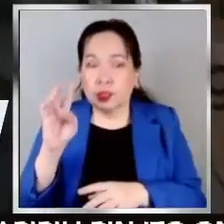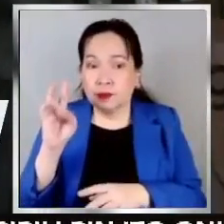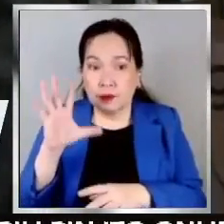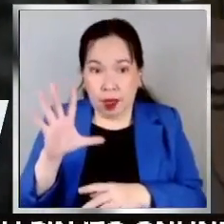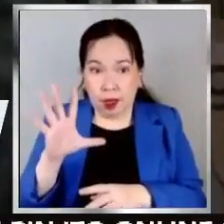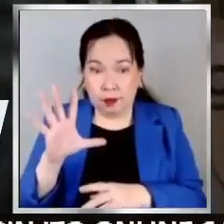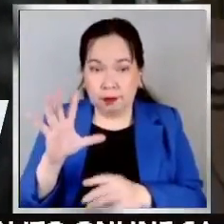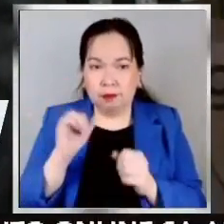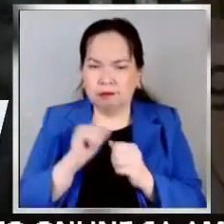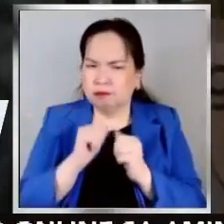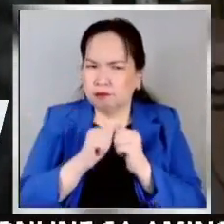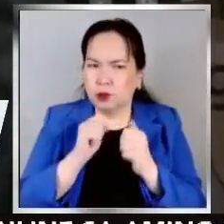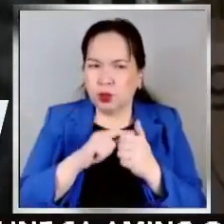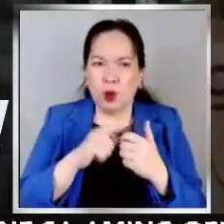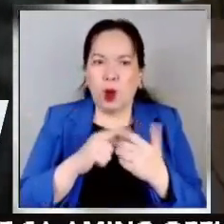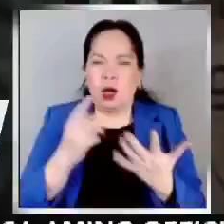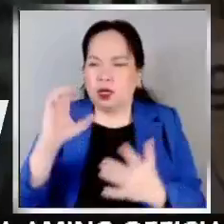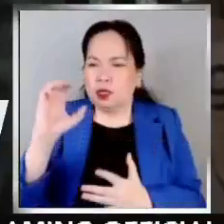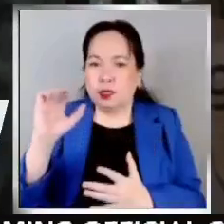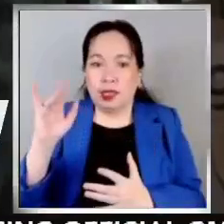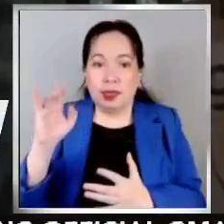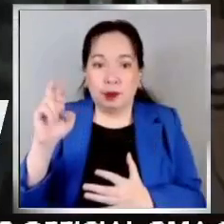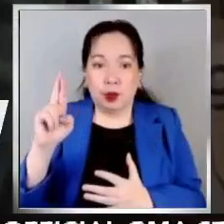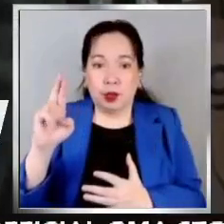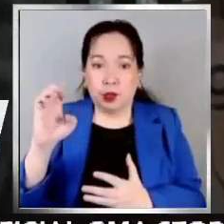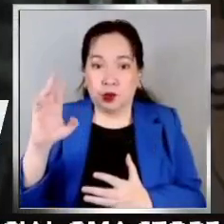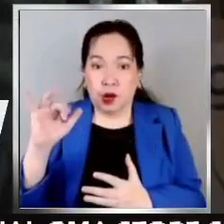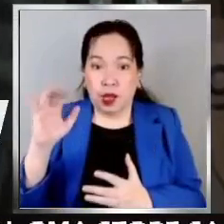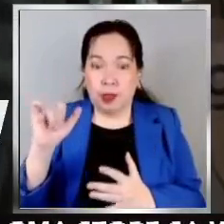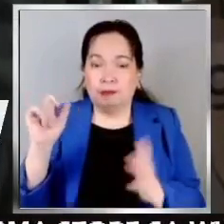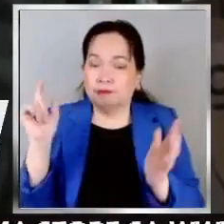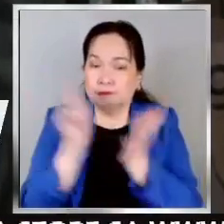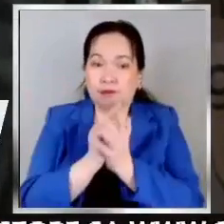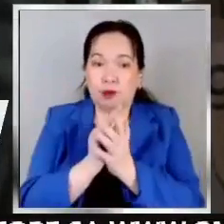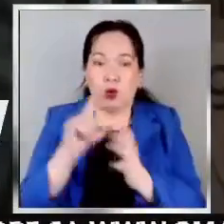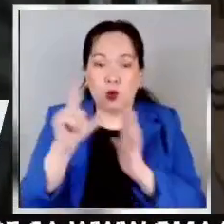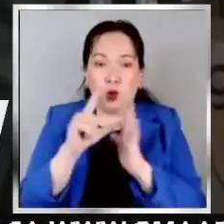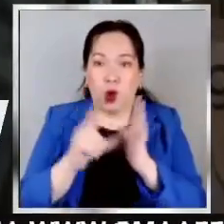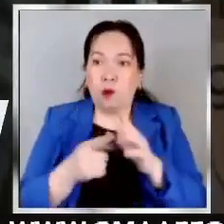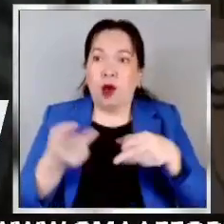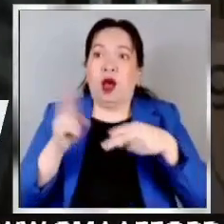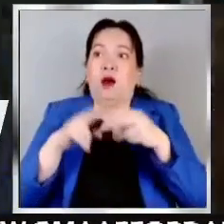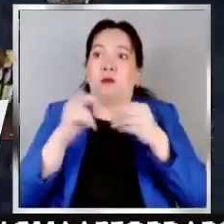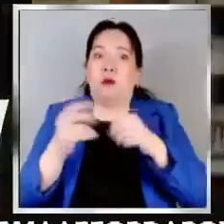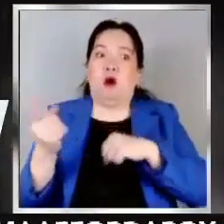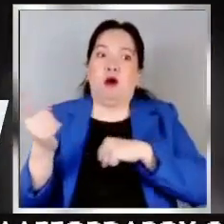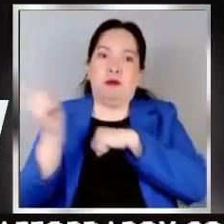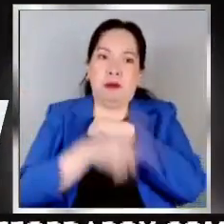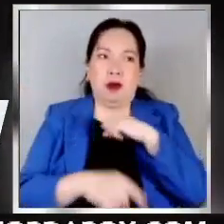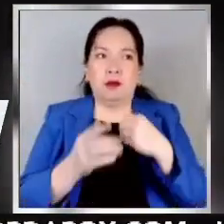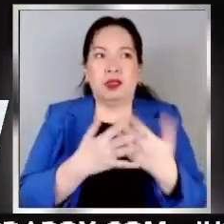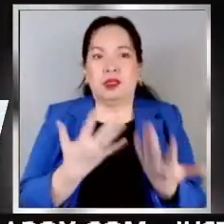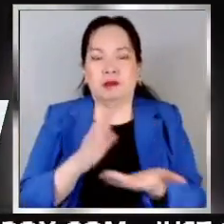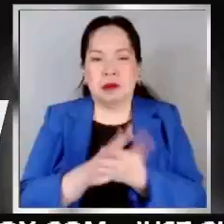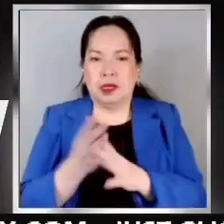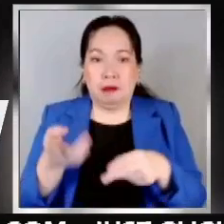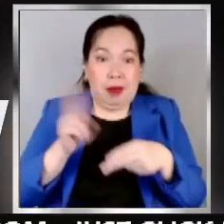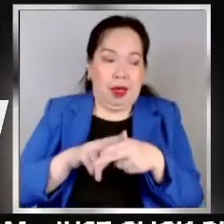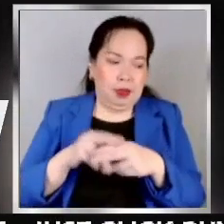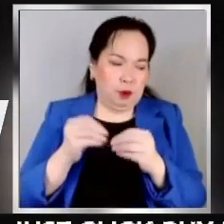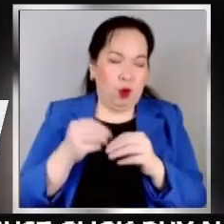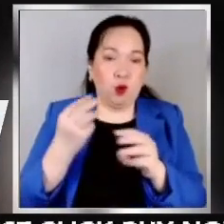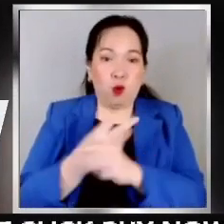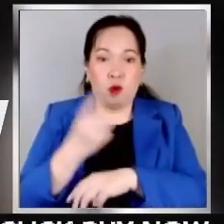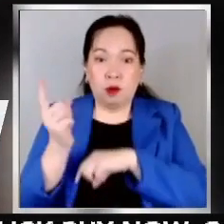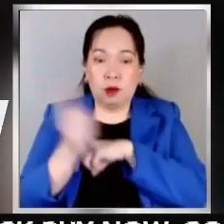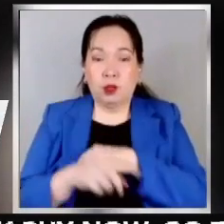nating anti-cybercrime law at 1 degree higher ang penalty. Pwede kayong makulong ng 12 taon. Ang video ng kidnapping